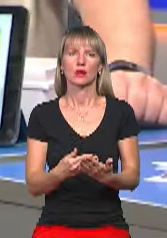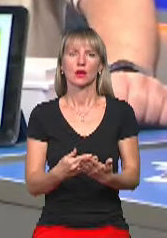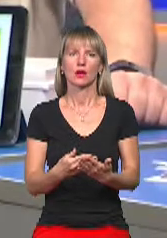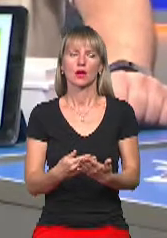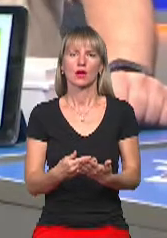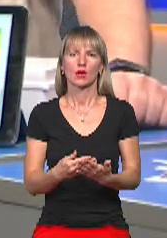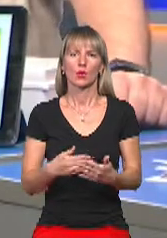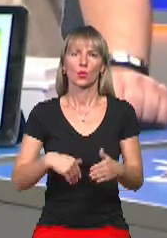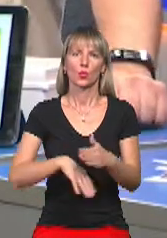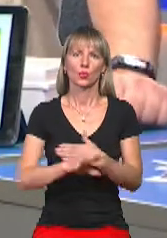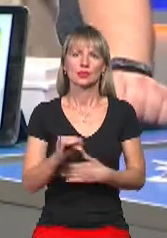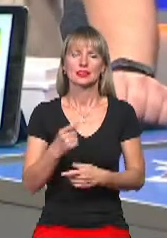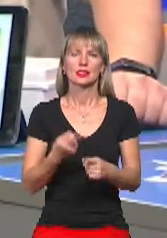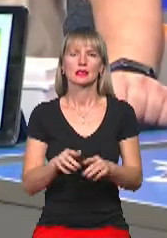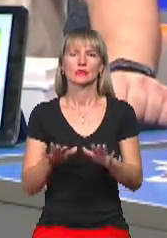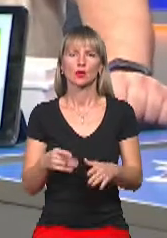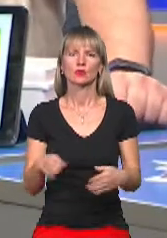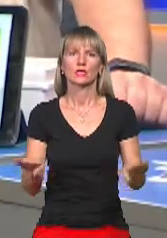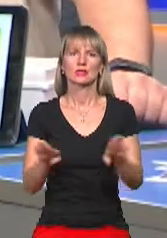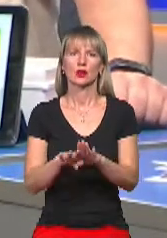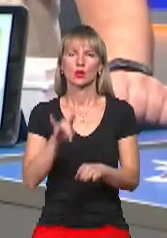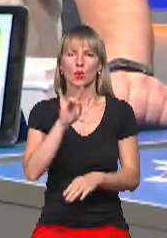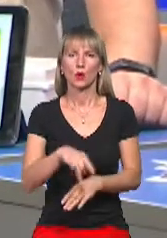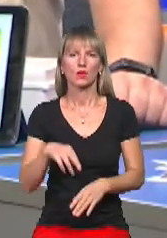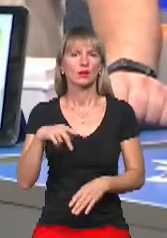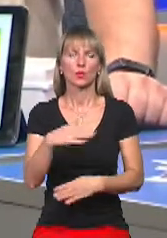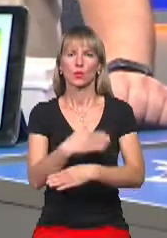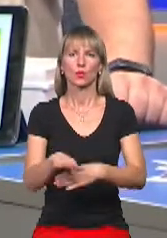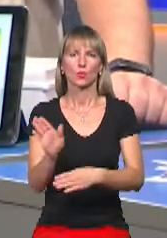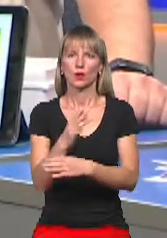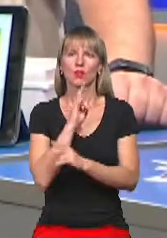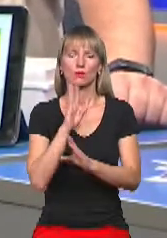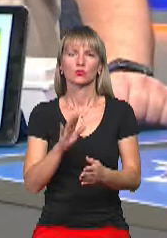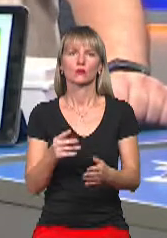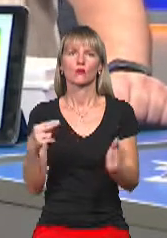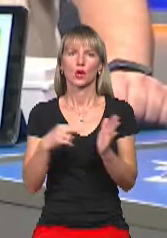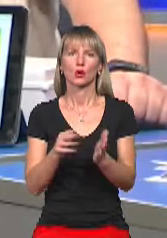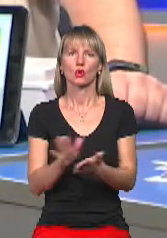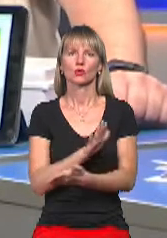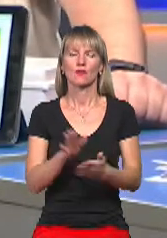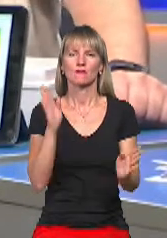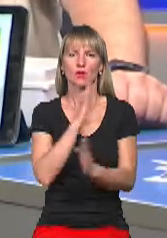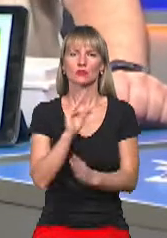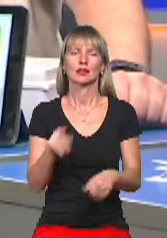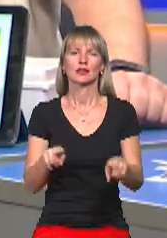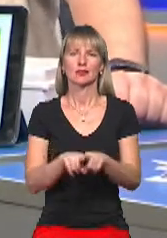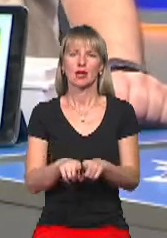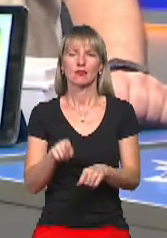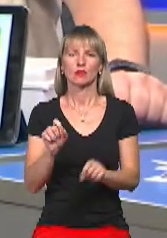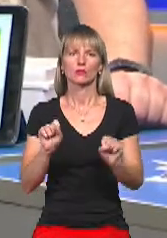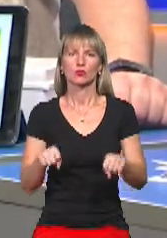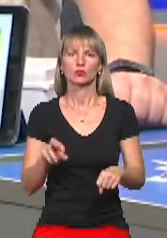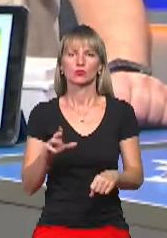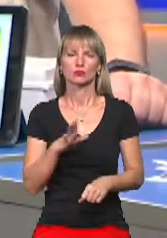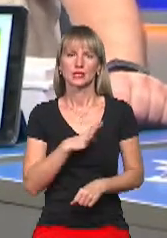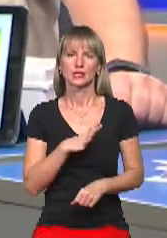зону поражения этим делом, но он хотя бы закроет окна, не пойдет гулять, включит очиститель воздуха, и этим самым он свою, может